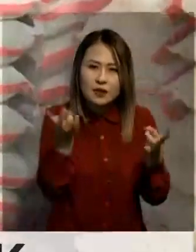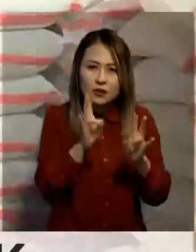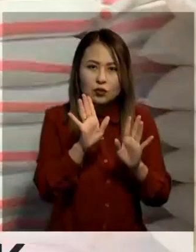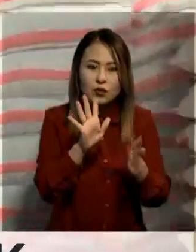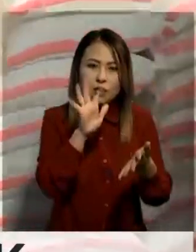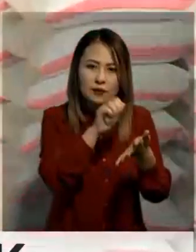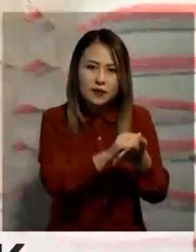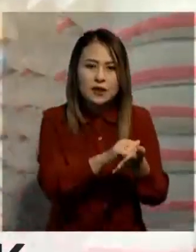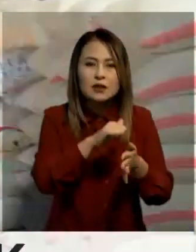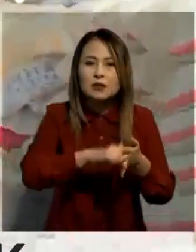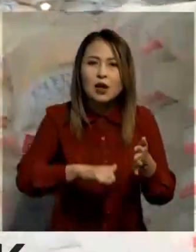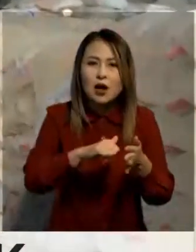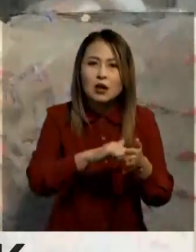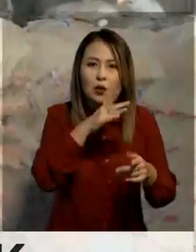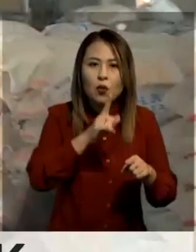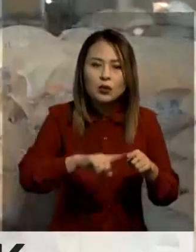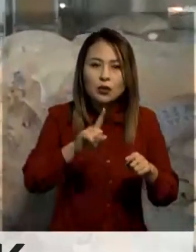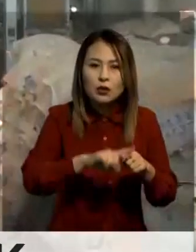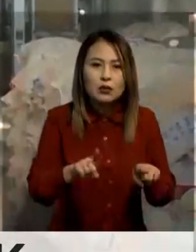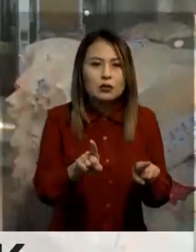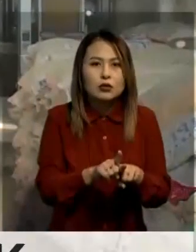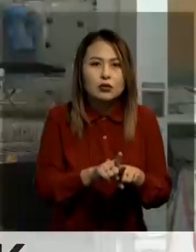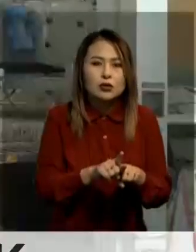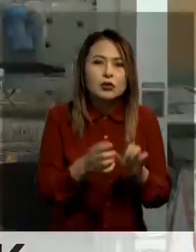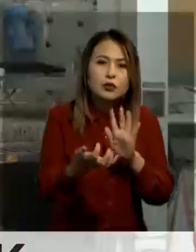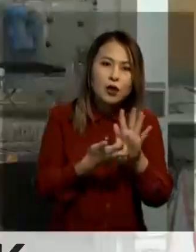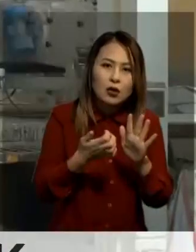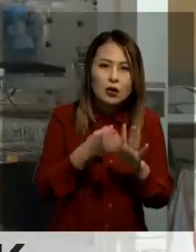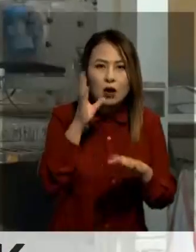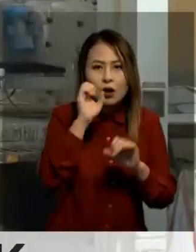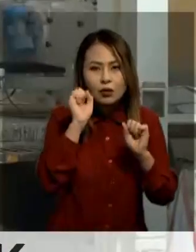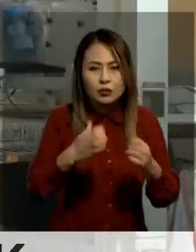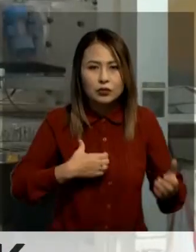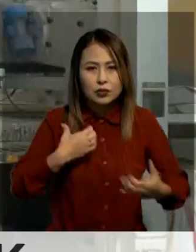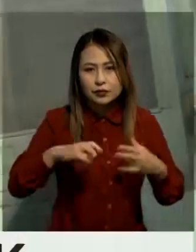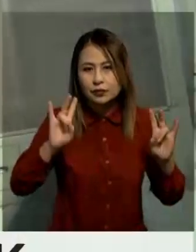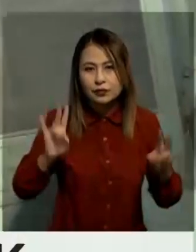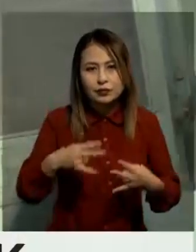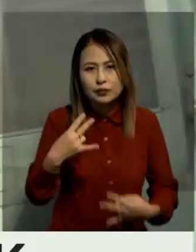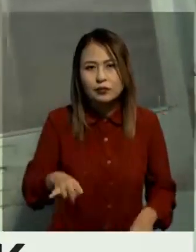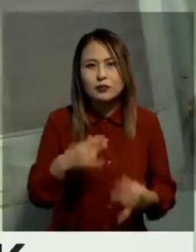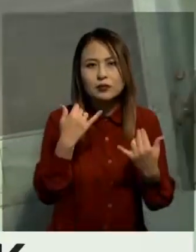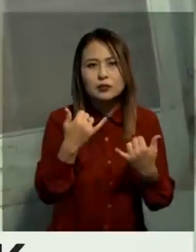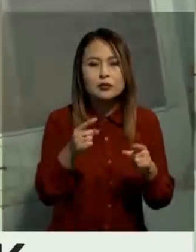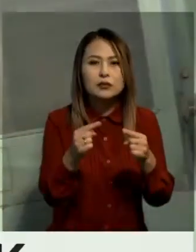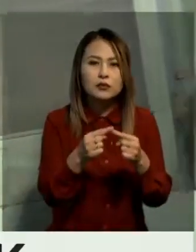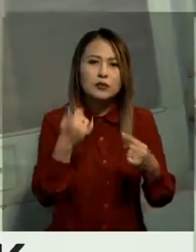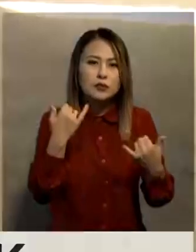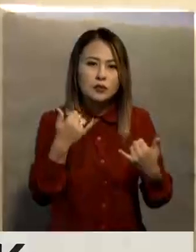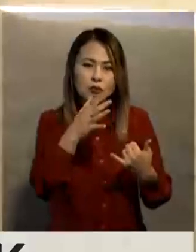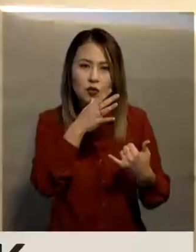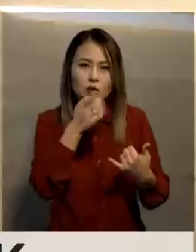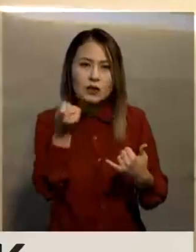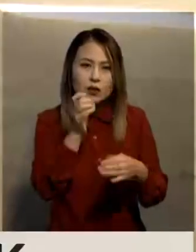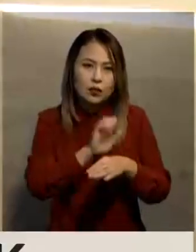ғана қызығушылық танытады. Сол себепті алдағы уақытта нарықта күріш жетпей қалады деп алаңдаудың қажеті жоқ, деді министр. Айта кетерлігі, қазір